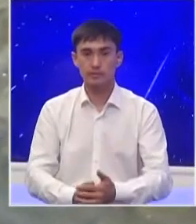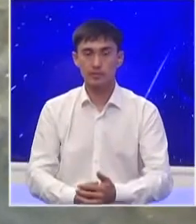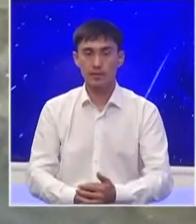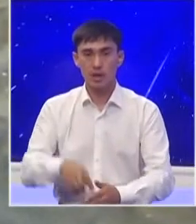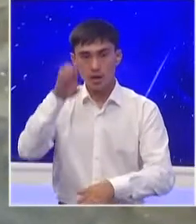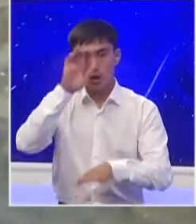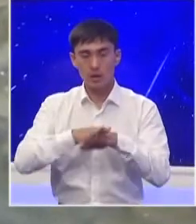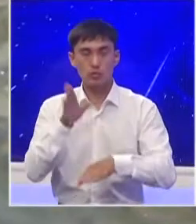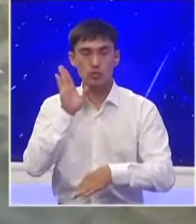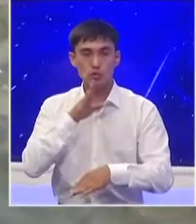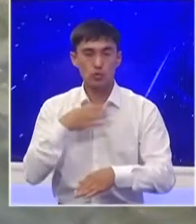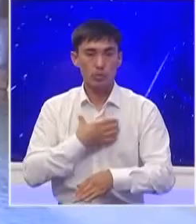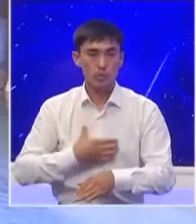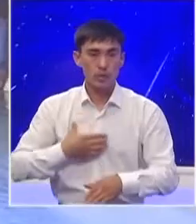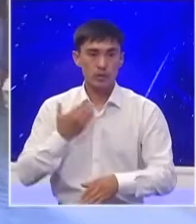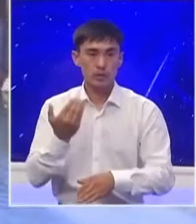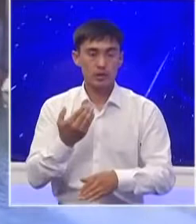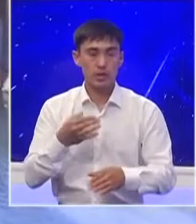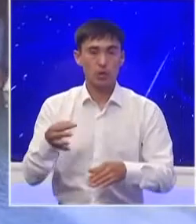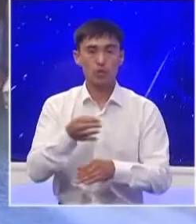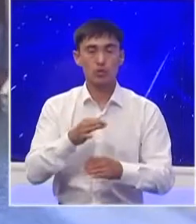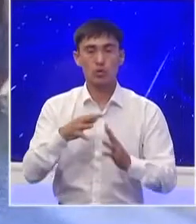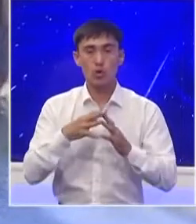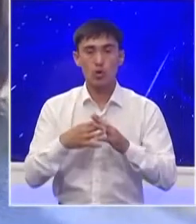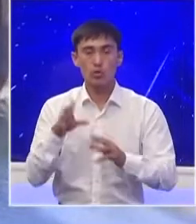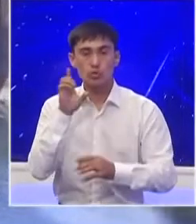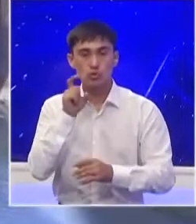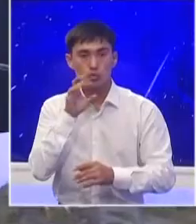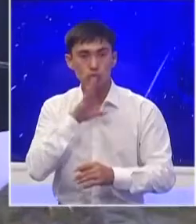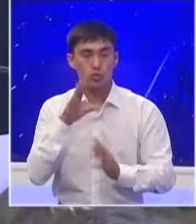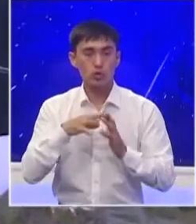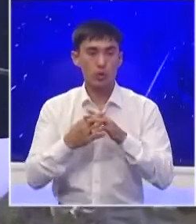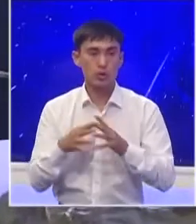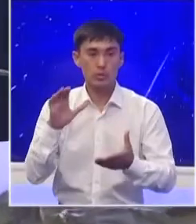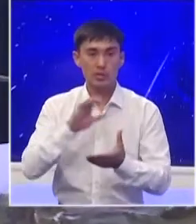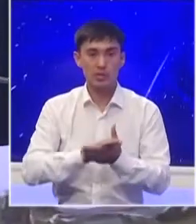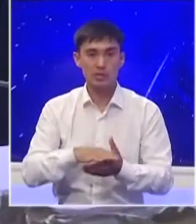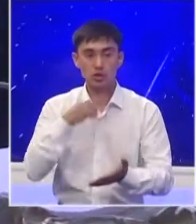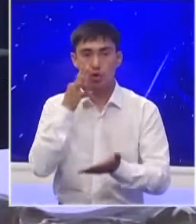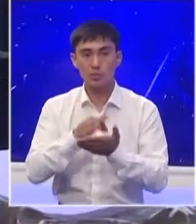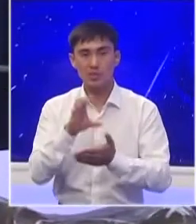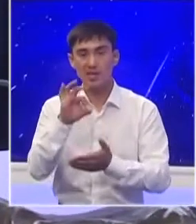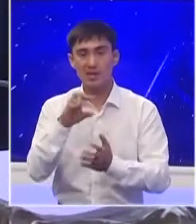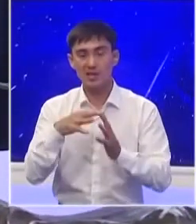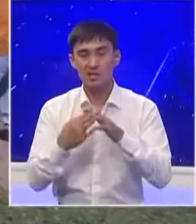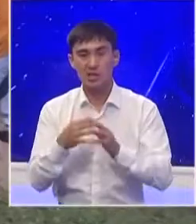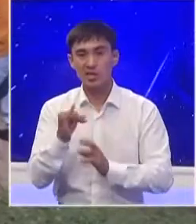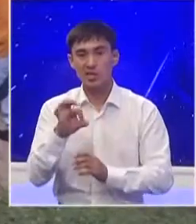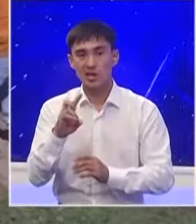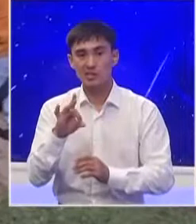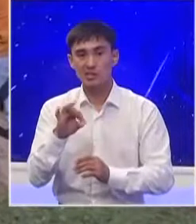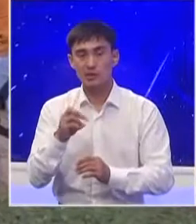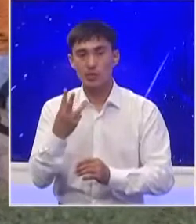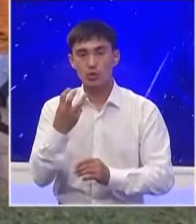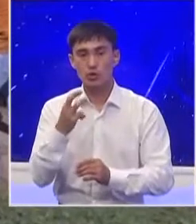Әкім су жайына алаңдаулы, сондықтан аудандағы су шаруашылық жүйесімен танысты. Жауапты Сарқан ирригация шаруашылығы. Үш өзеннен су